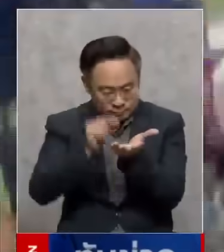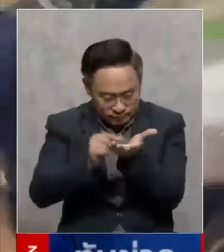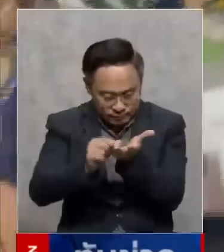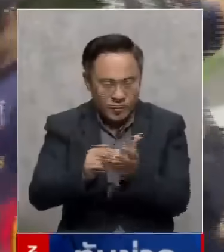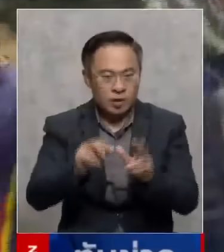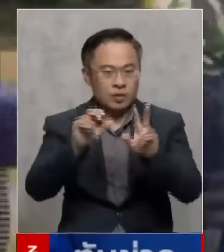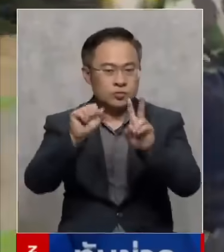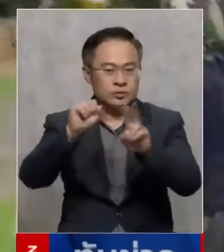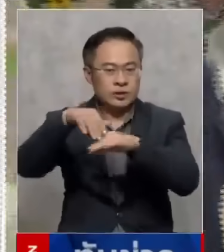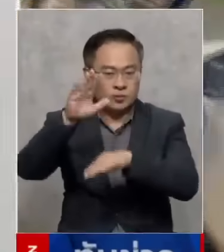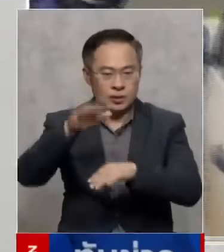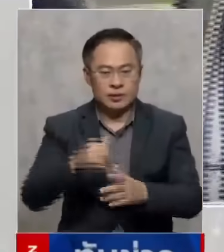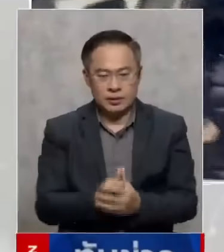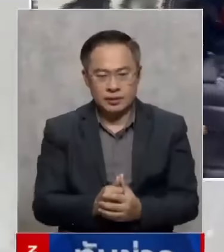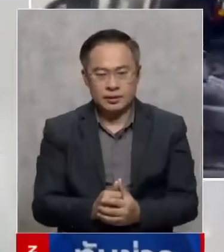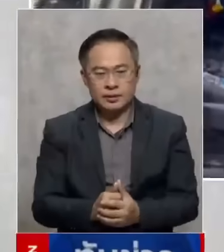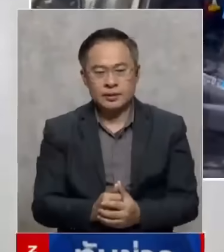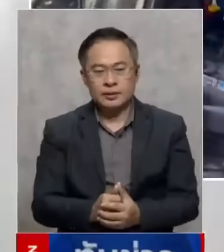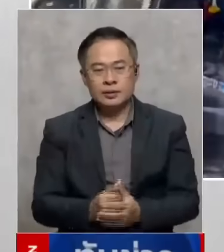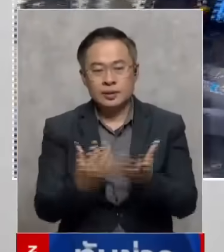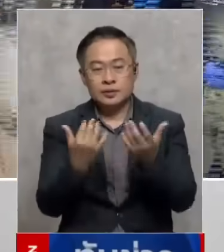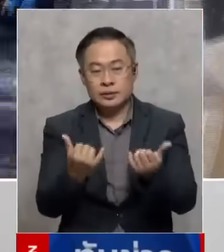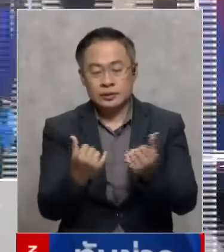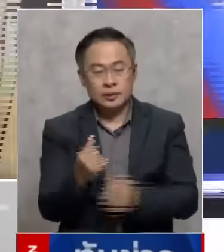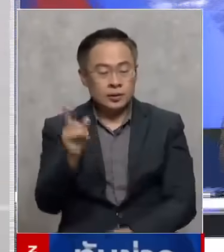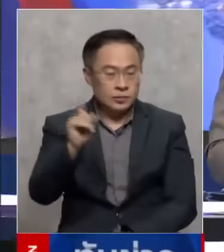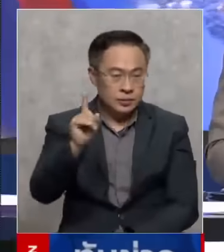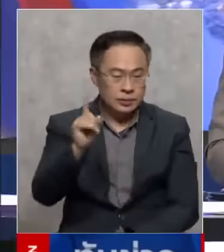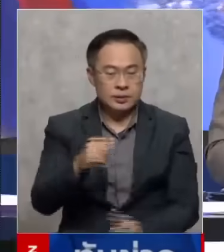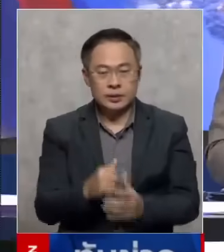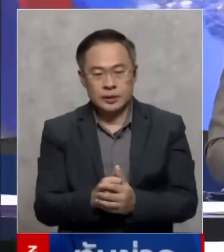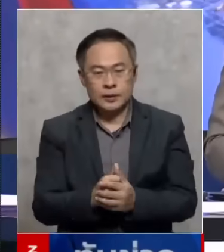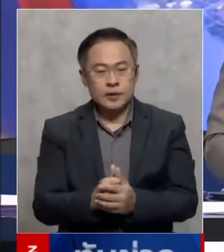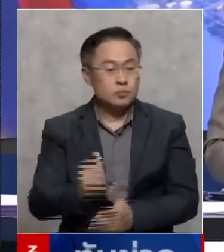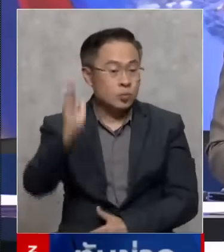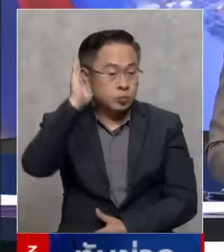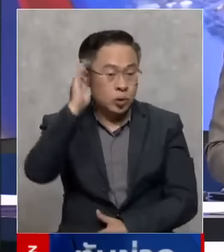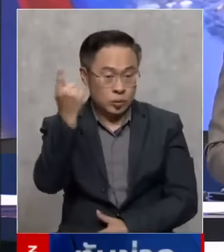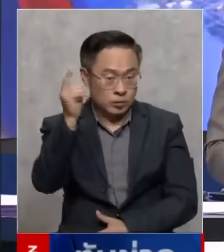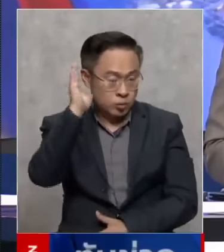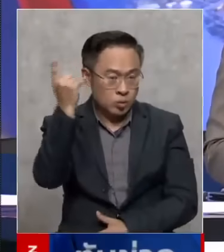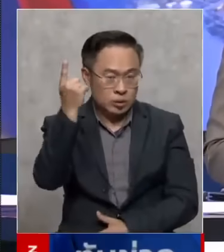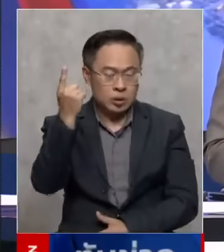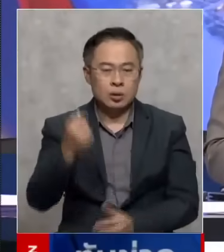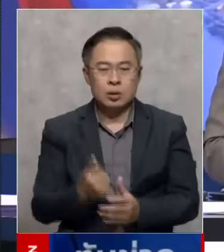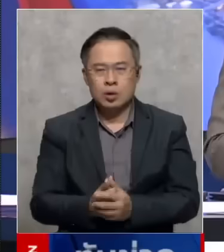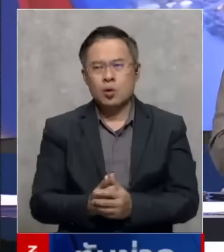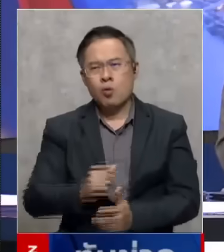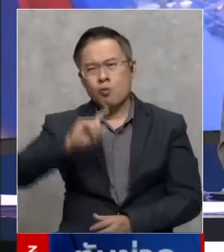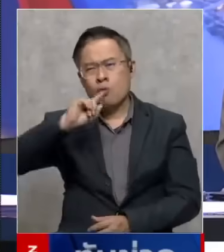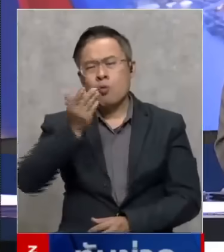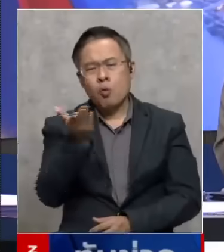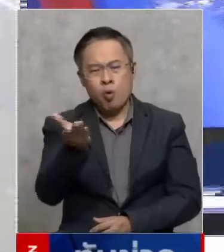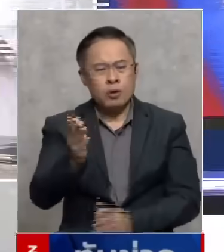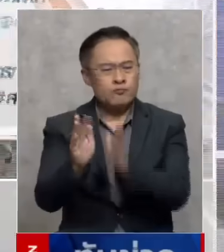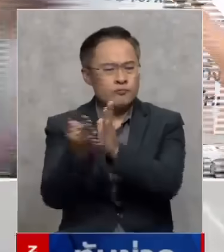นี้มันมีประเด็นนึงอ่ะครับที่อันนี้ต้องตามกันเพราะว่ามันเป็นเรื่องที่น่าสนใจตรงที่มีผู้ชายคนนึงอ่ะครับไปร้องกับเพจสายไหม